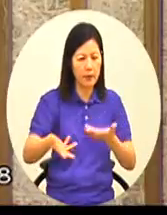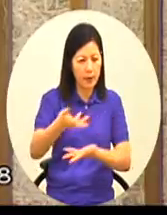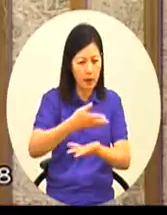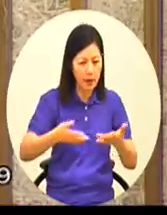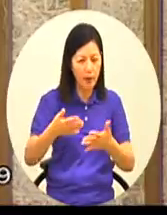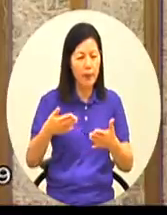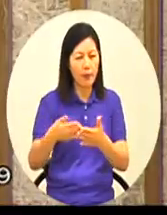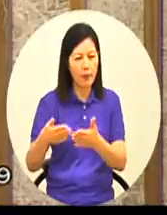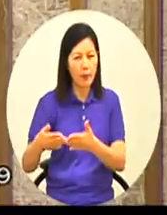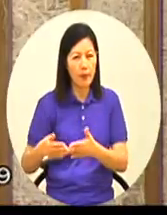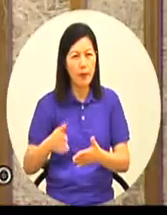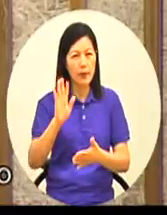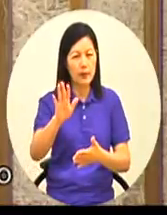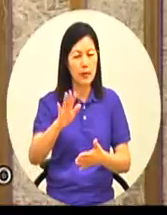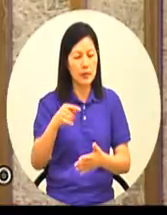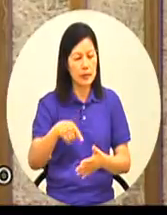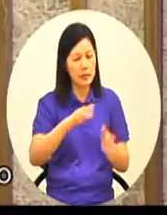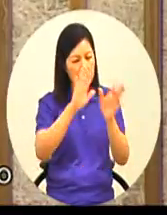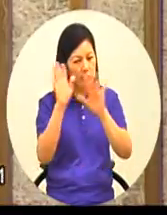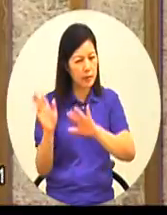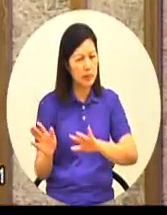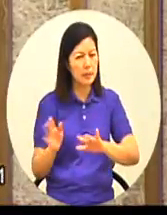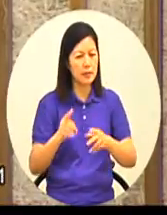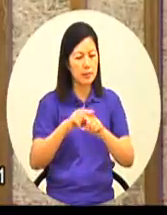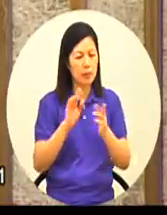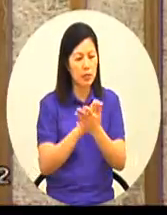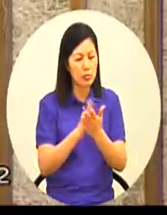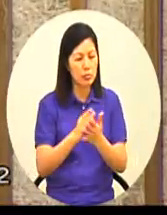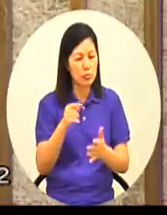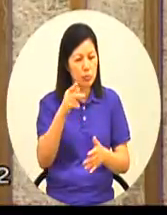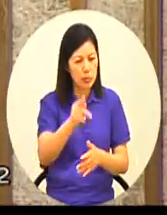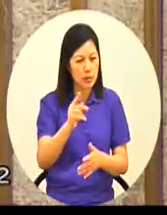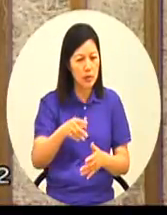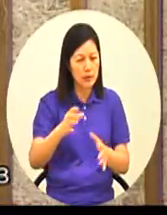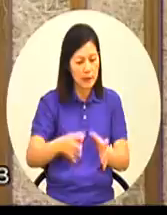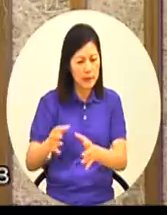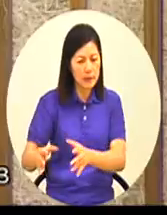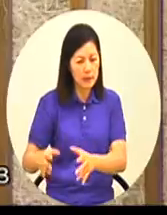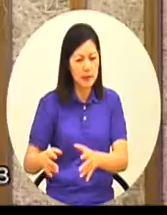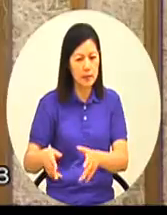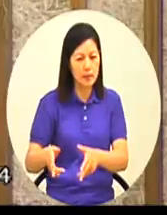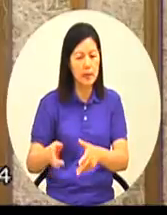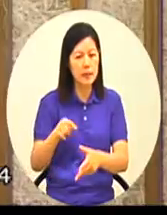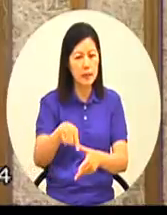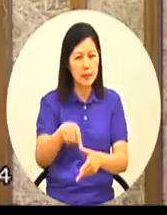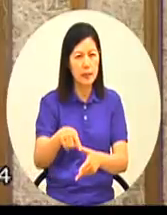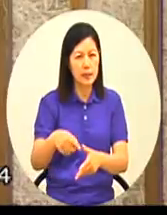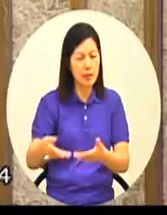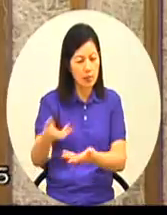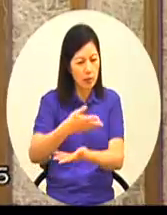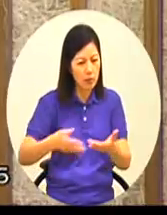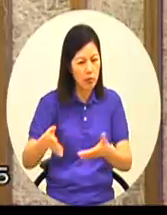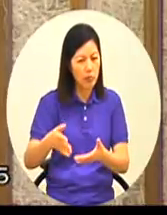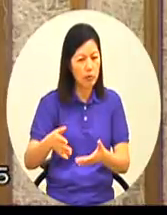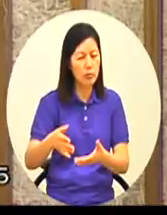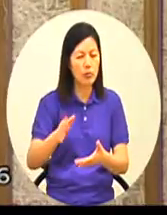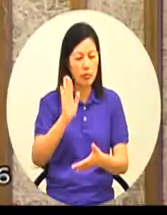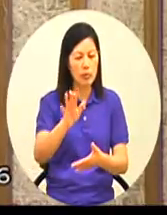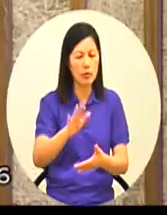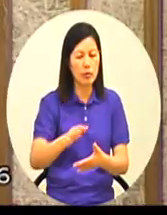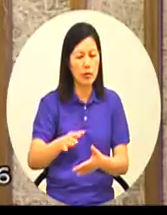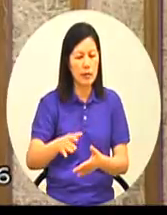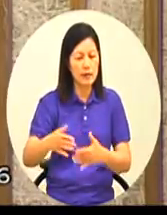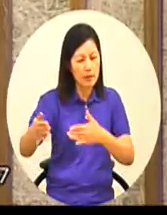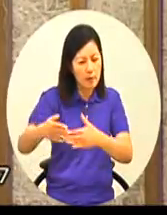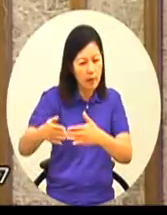那以这个方式来做一个秘书处国际科在那边扮演一个桥梁的角色，那是不是其中可以再拉近一些跟其他城市更